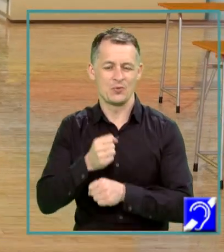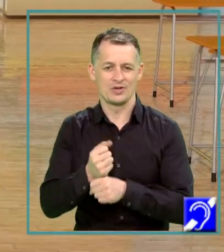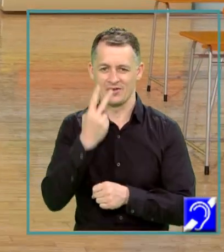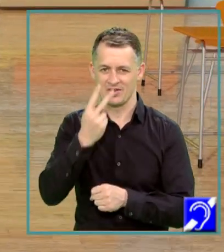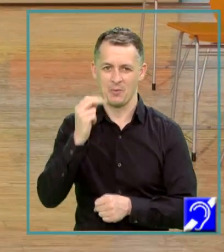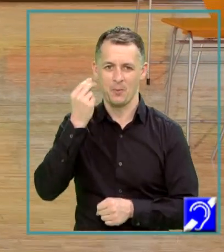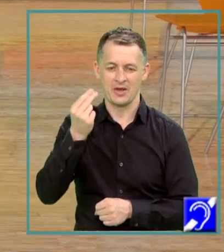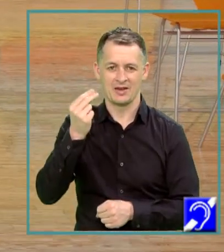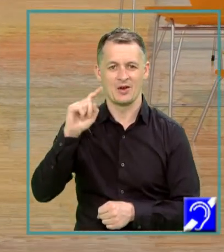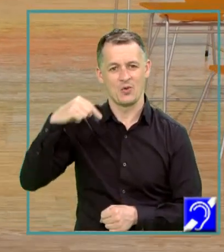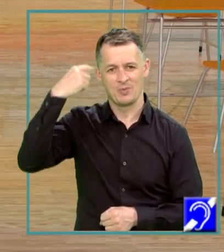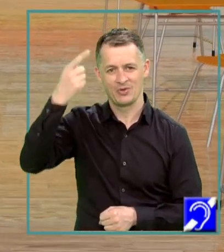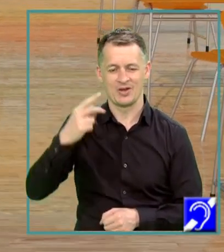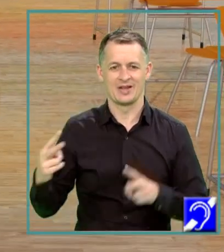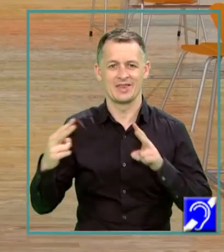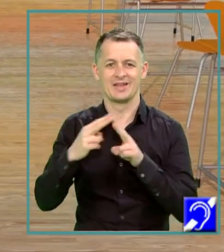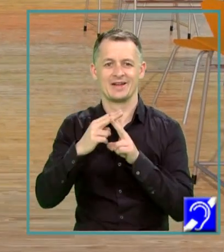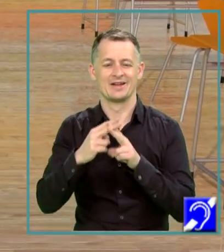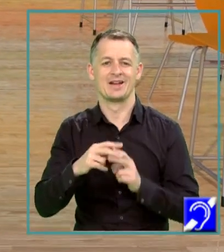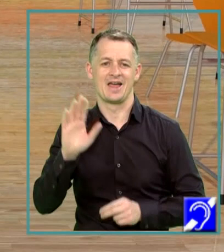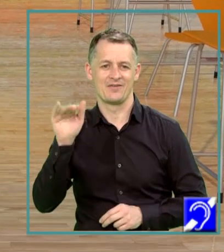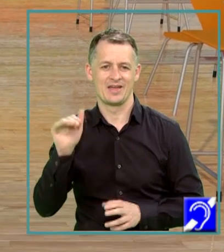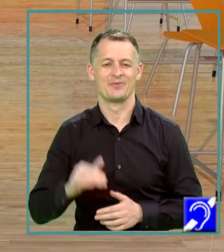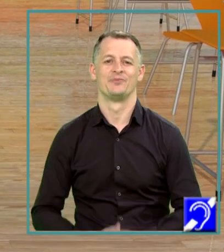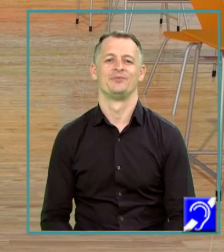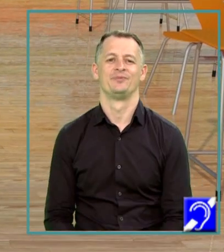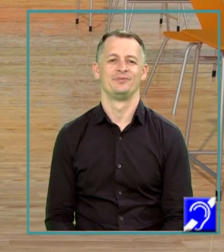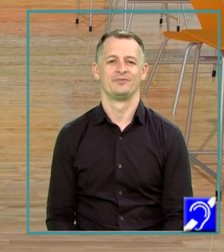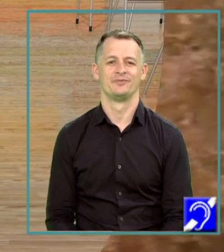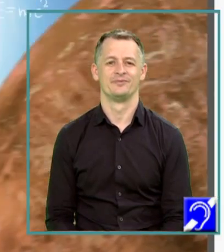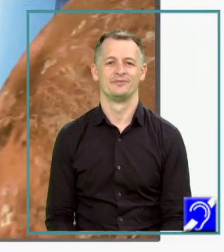revedem cu bine la întâlnirile viitoare La revedere